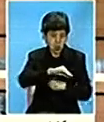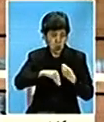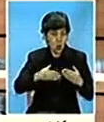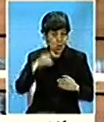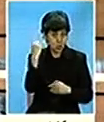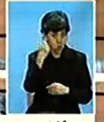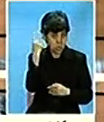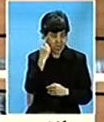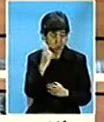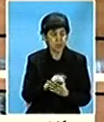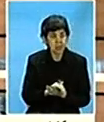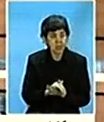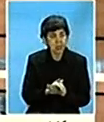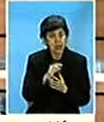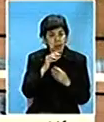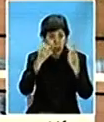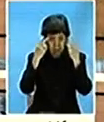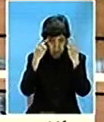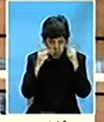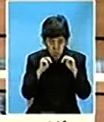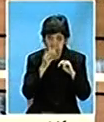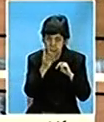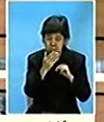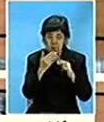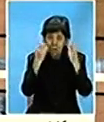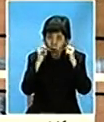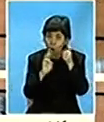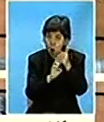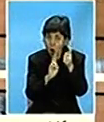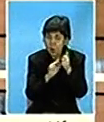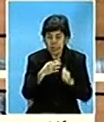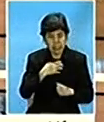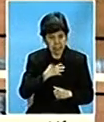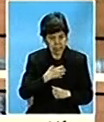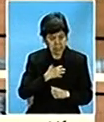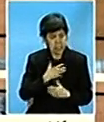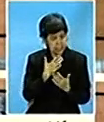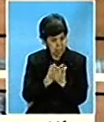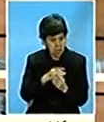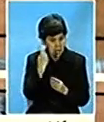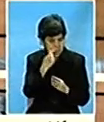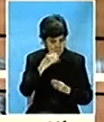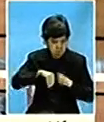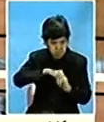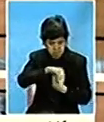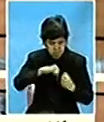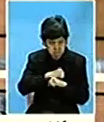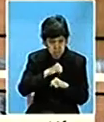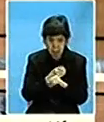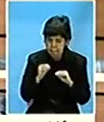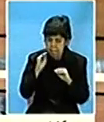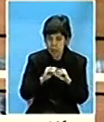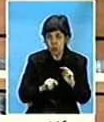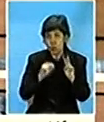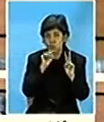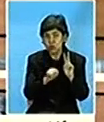ครับท่านนายกรัฐมนตรีท่านได้ประกาศที่จะให้เพิ่มรายได้จากการท่องเที่ยวนั้นขึ้นเป็น 2.2